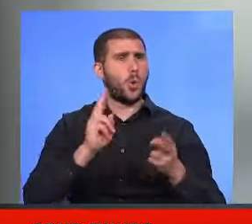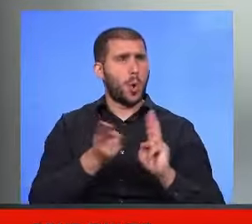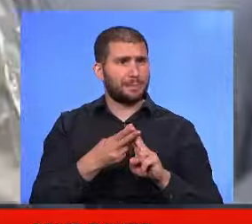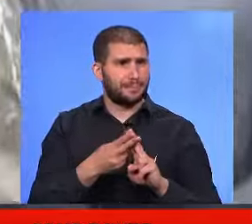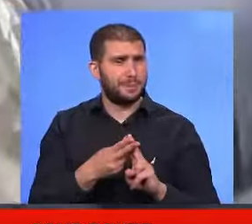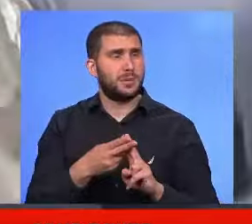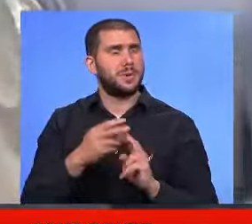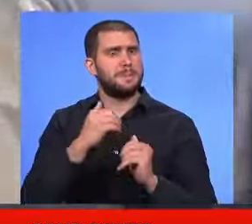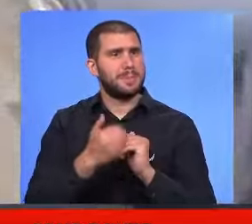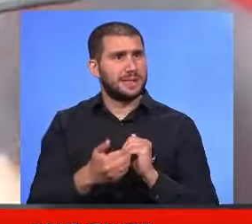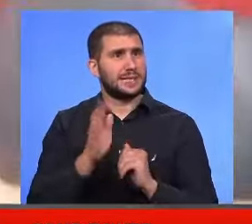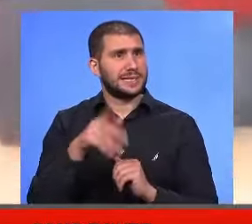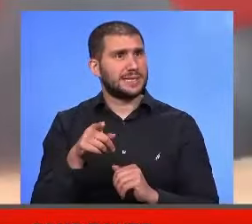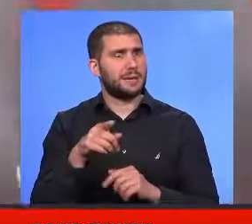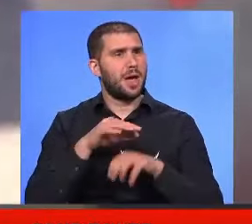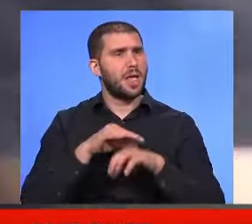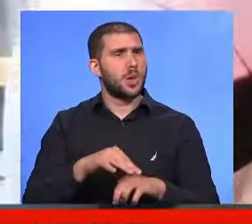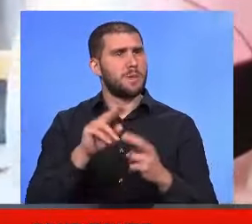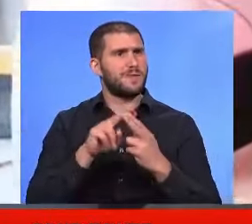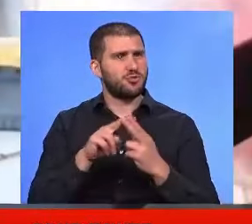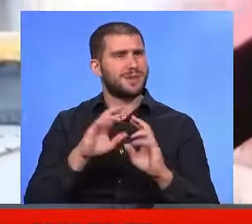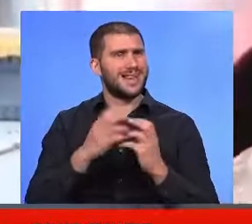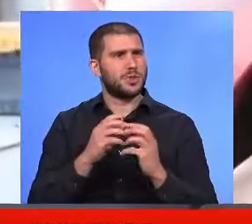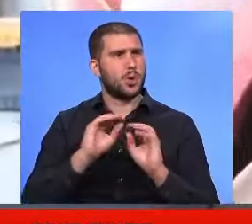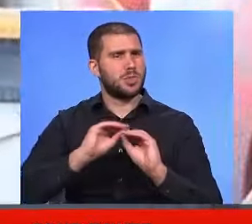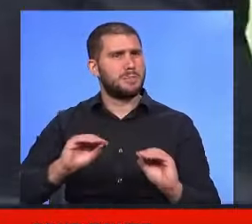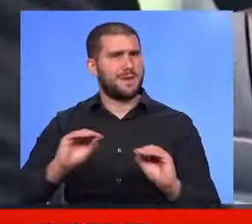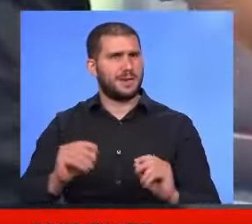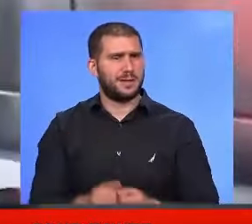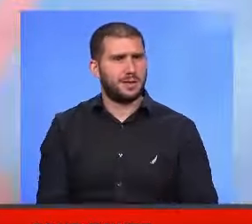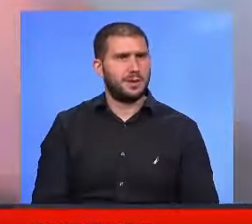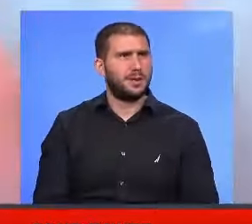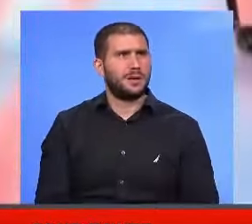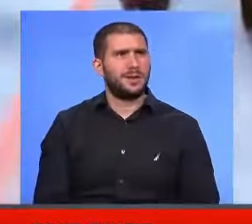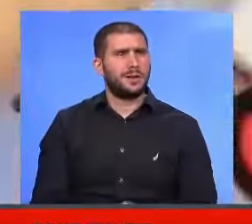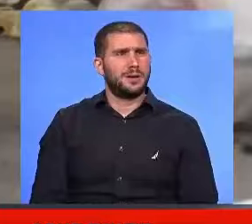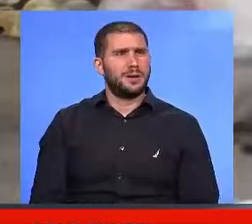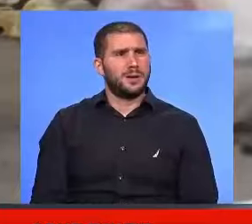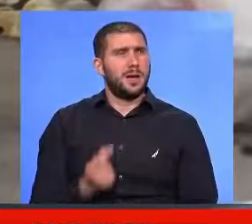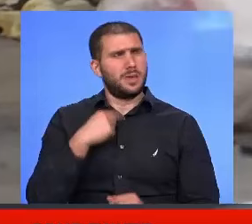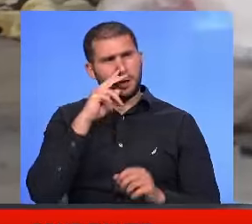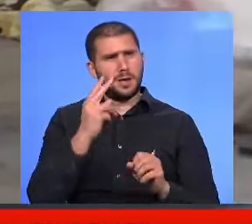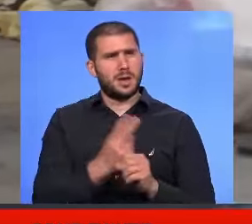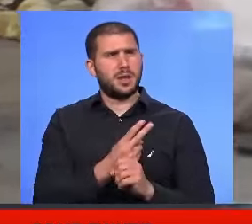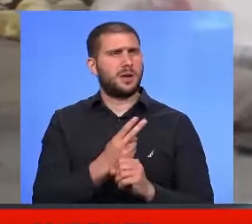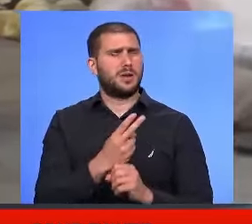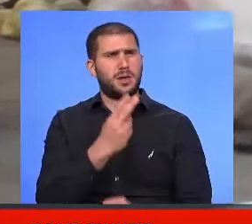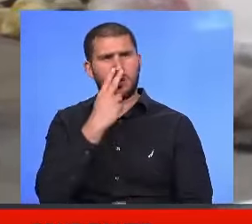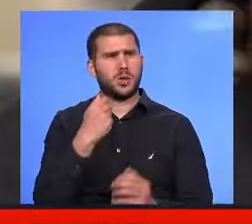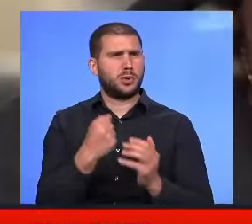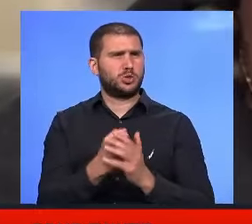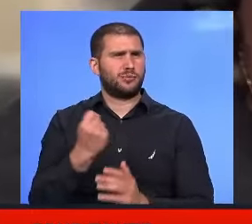הוא מתפרנס גם מהנחיות מפגשים וכיתות אומן שהוא מעביר. אני רגיל לראות